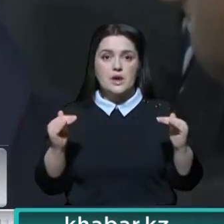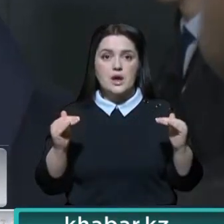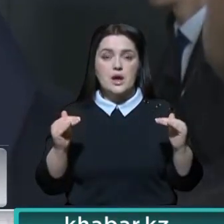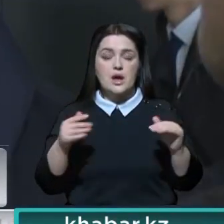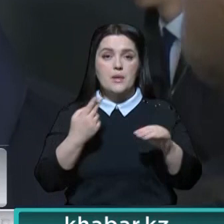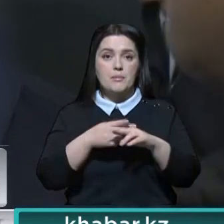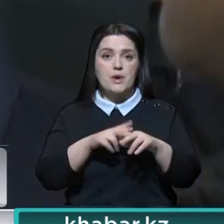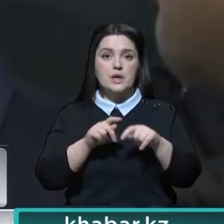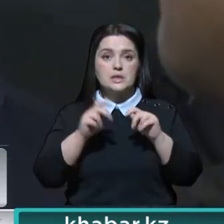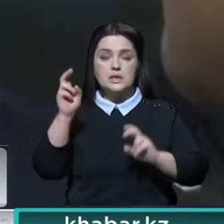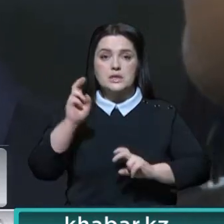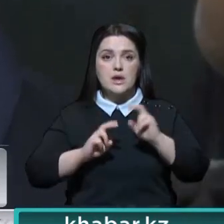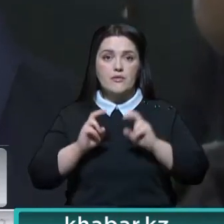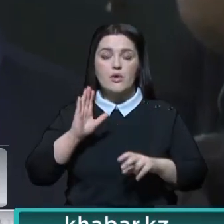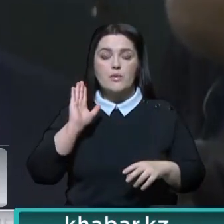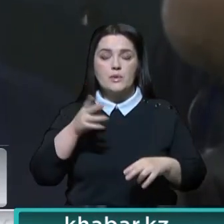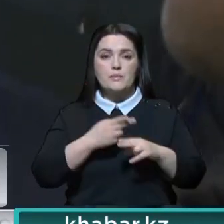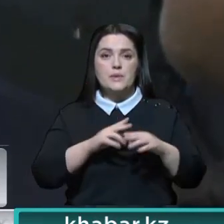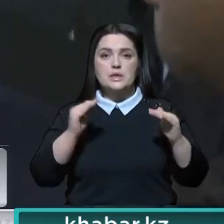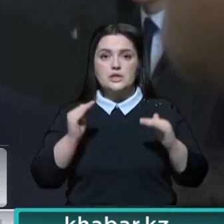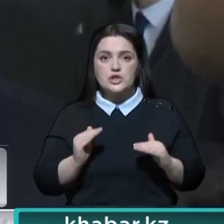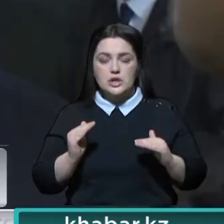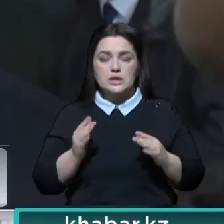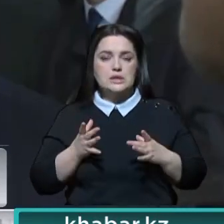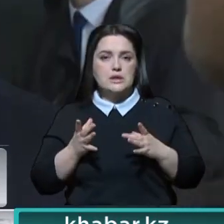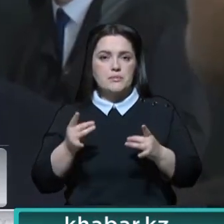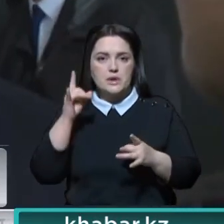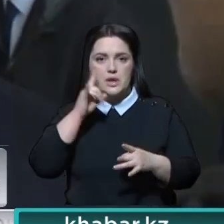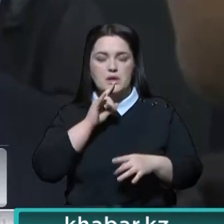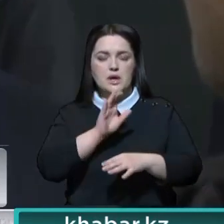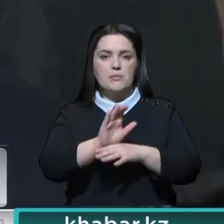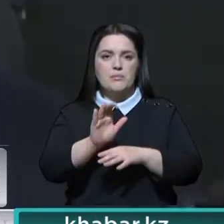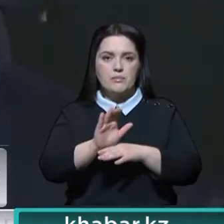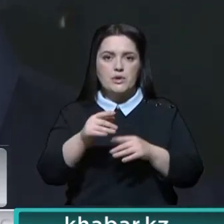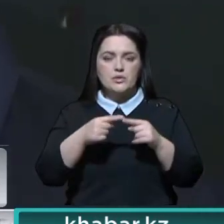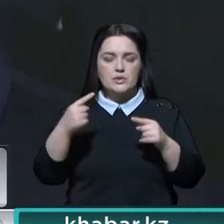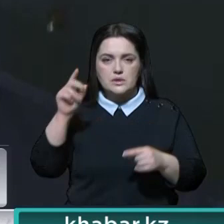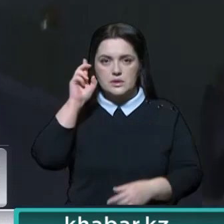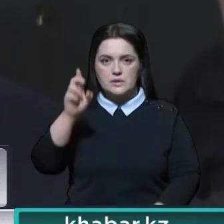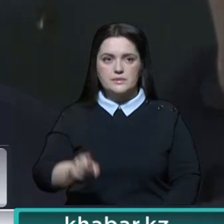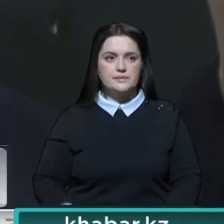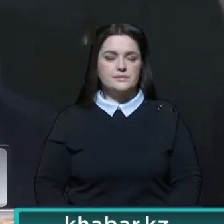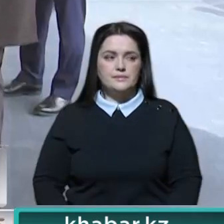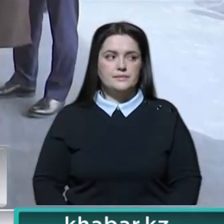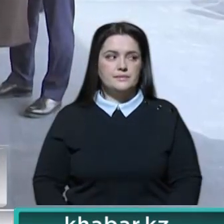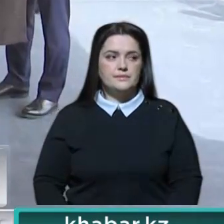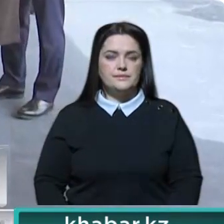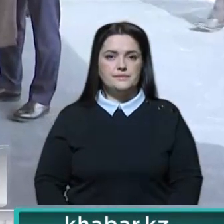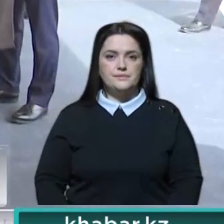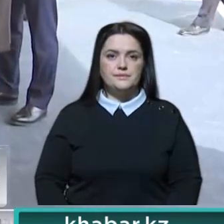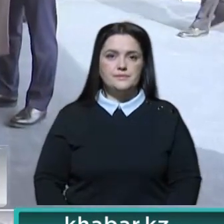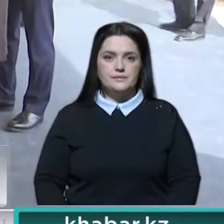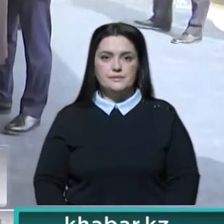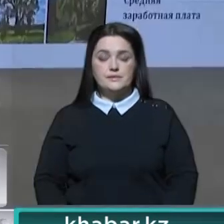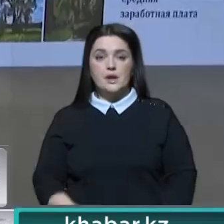запуск данного завода внесет существенный вклад в снижение зависимости Казахстана от поставок радиаторов из других стран. В рамках